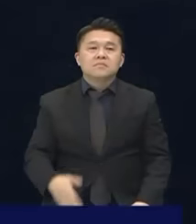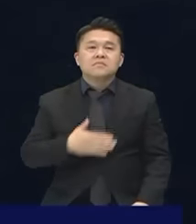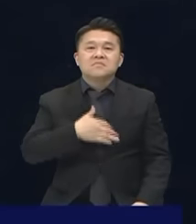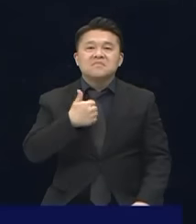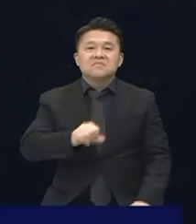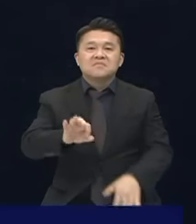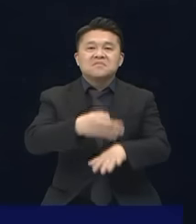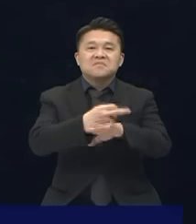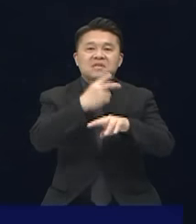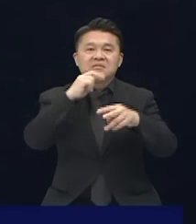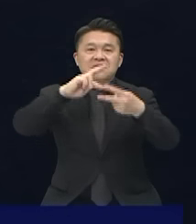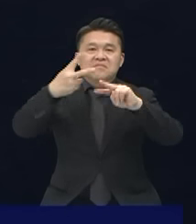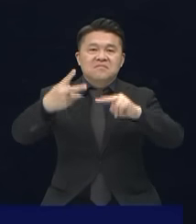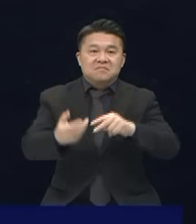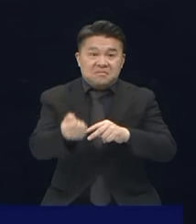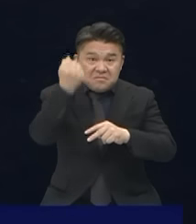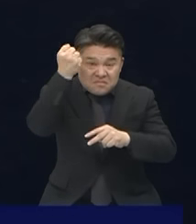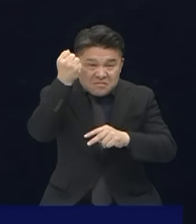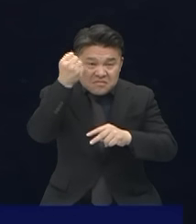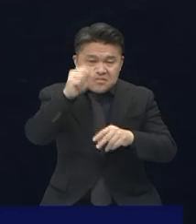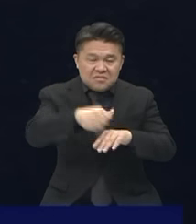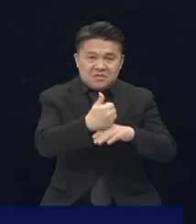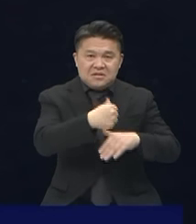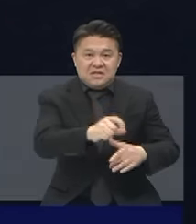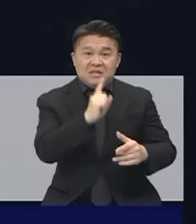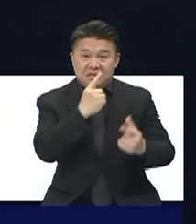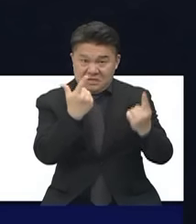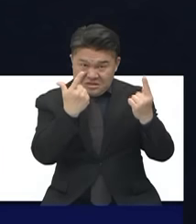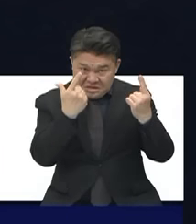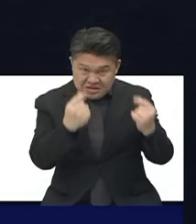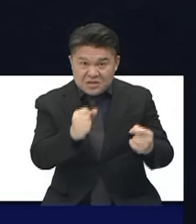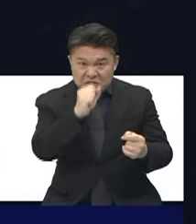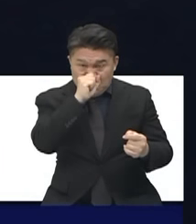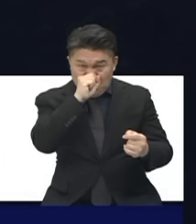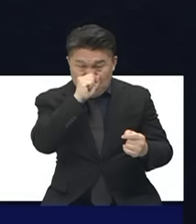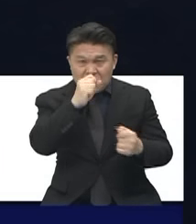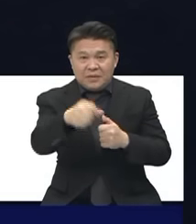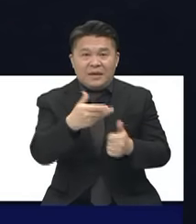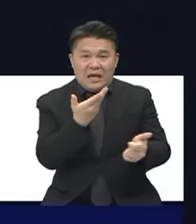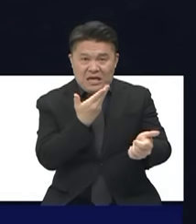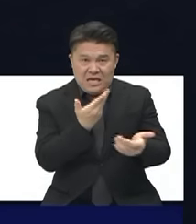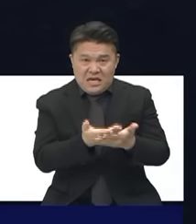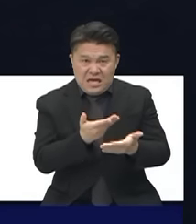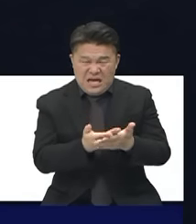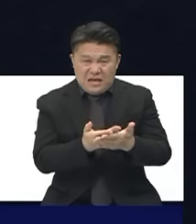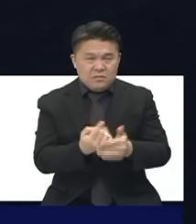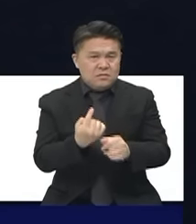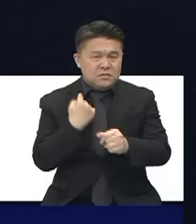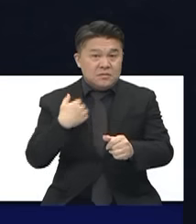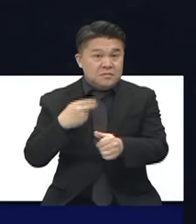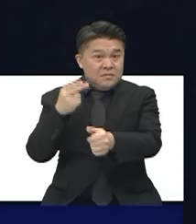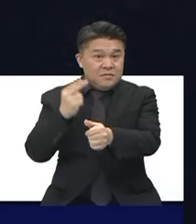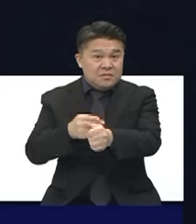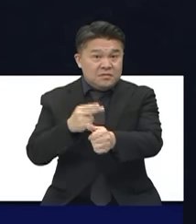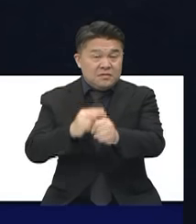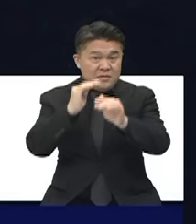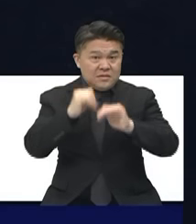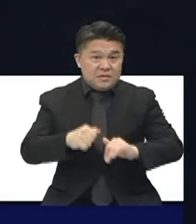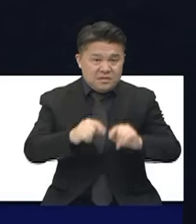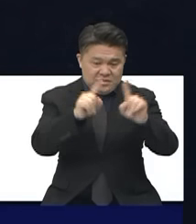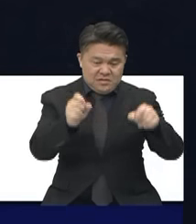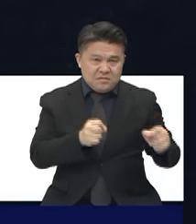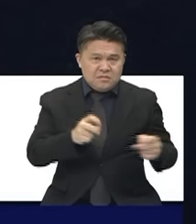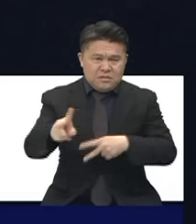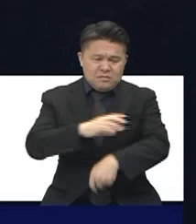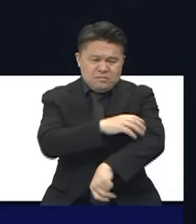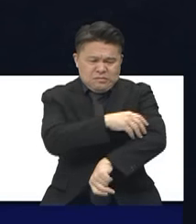우리 아이는 왕의 DNA를 가진 아이기 때문에 왕자에게 말하듯이 듣기 좋게 돌려서 말해달라. 지난해 담임교사에게 이 같은